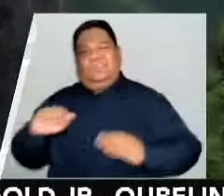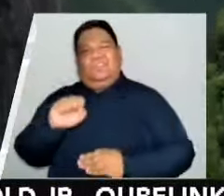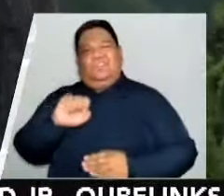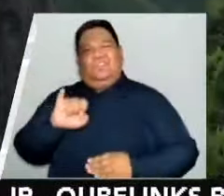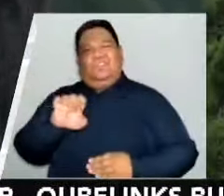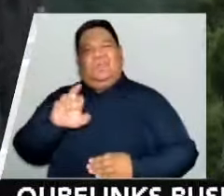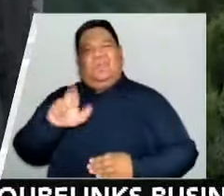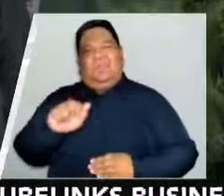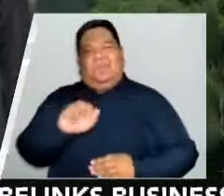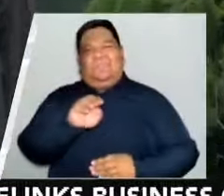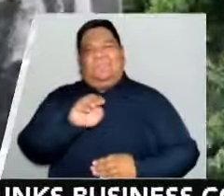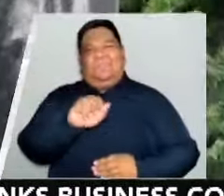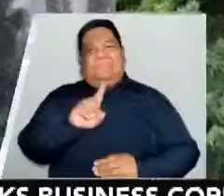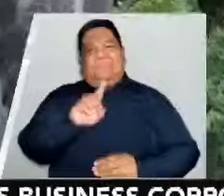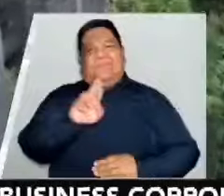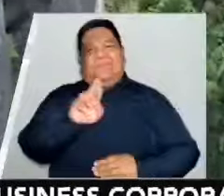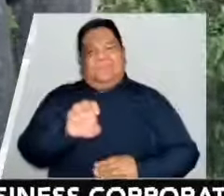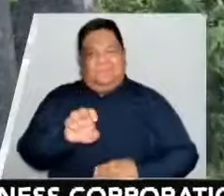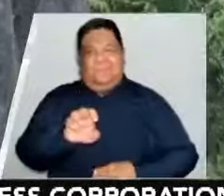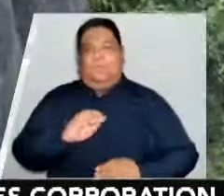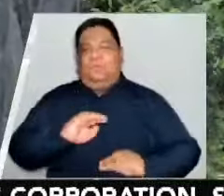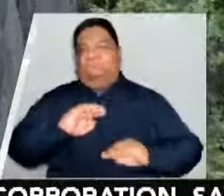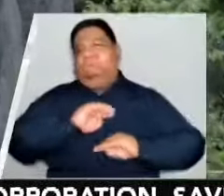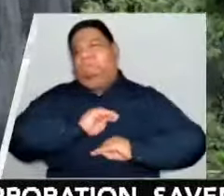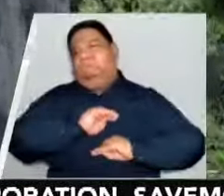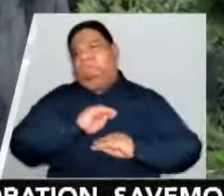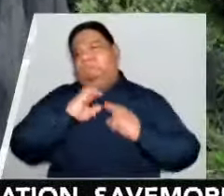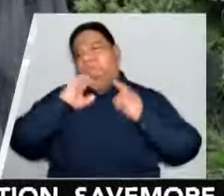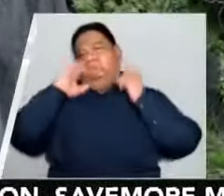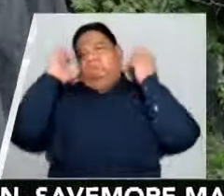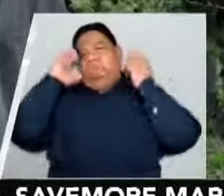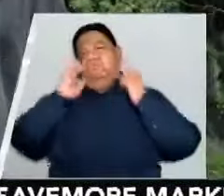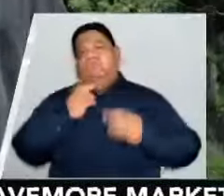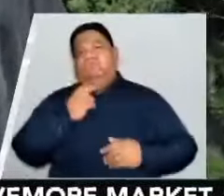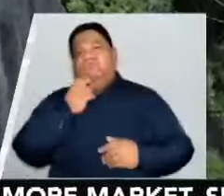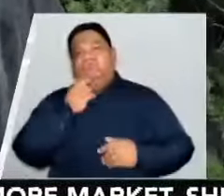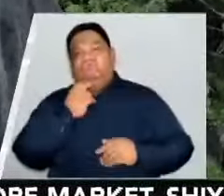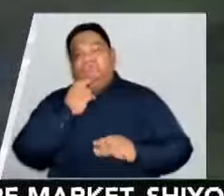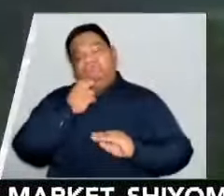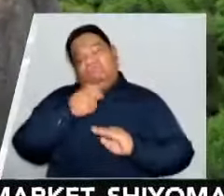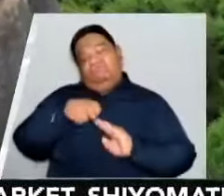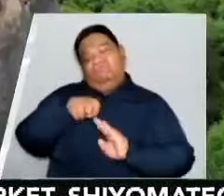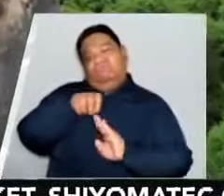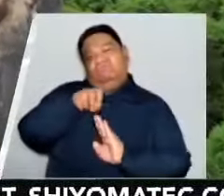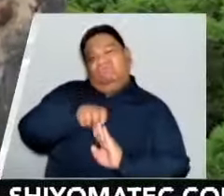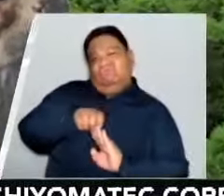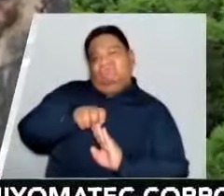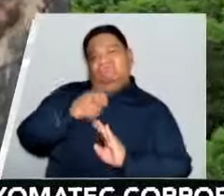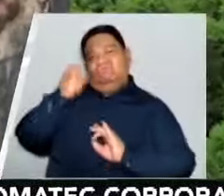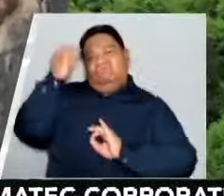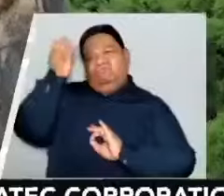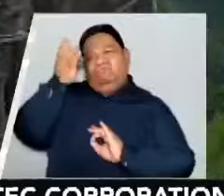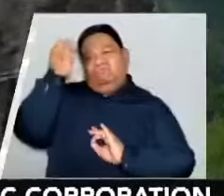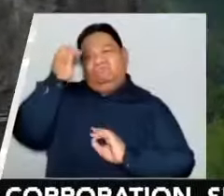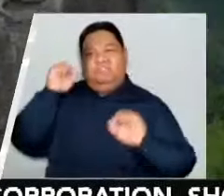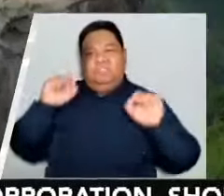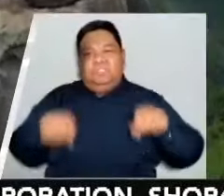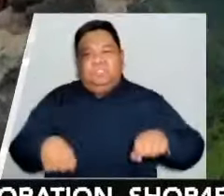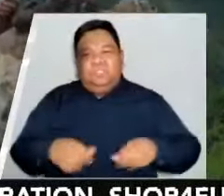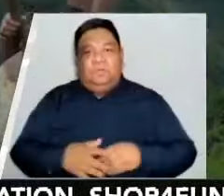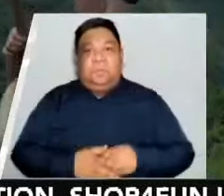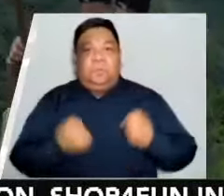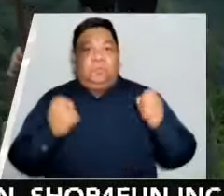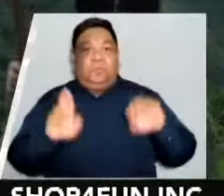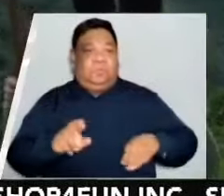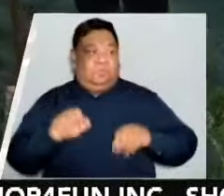very mindful at very cute see na nagme-meditate. Pwede ring nakatayo kung